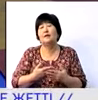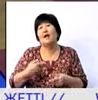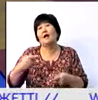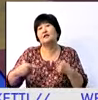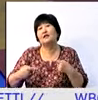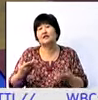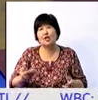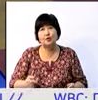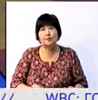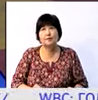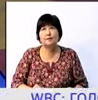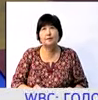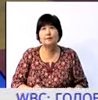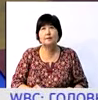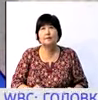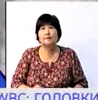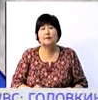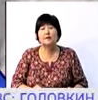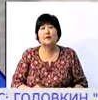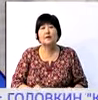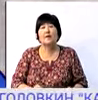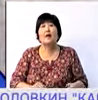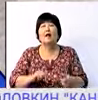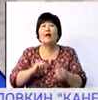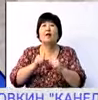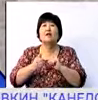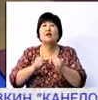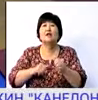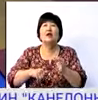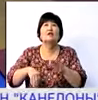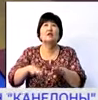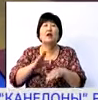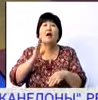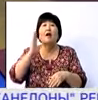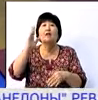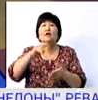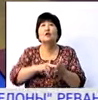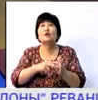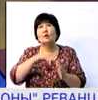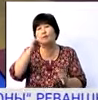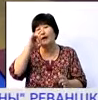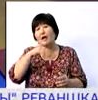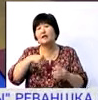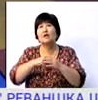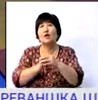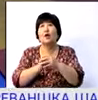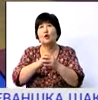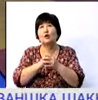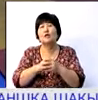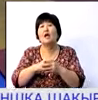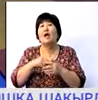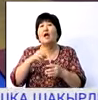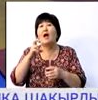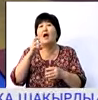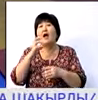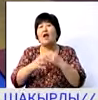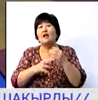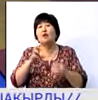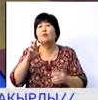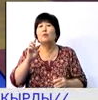қарсыластарым. Және де жарысым деңгей өте жоғары болды. Алдағы жоспар енді қазақ күрестеріне әлем барысы, Қазақстан